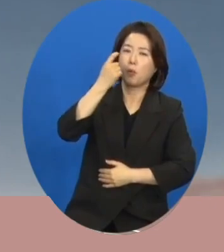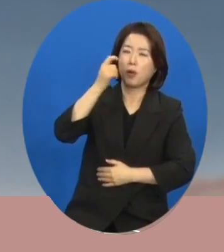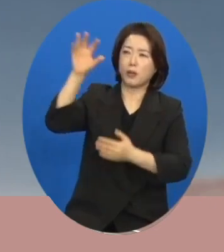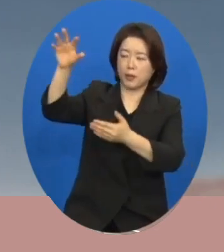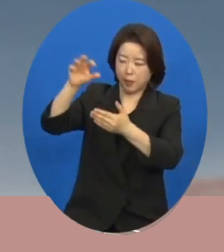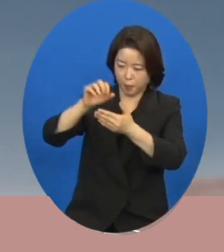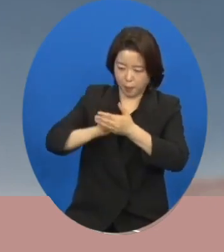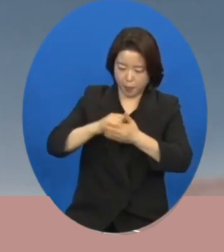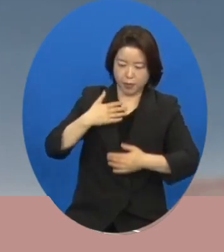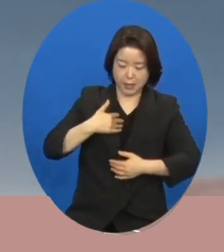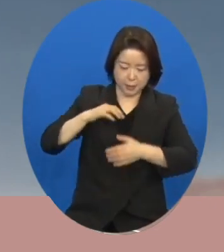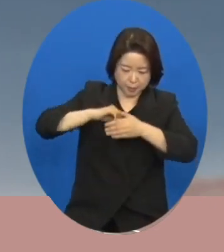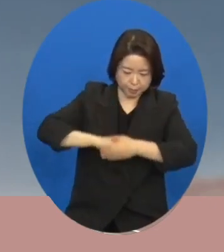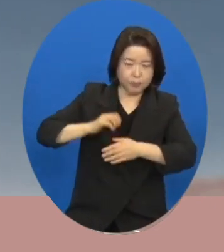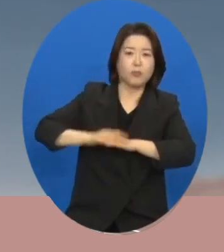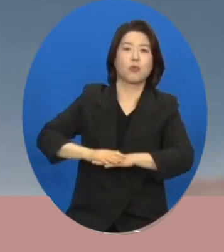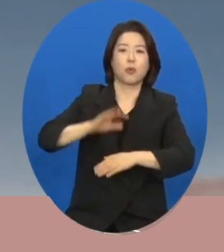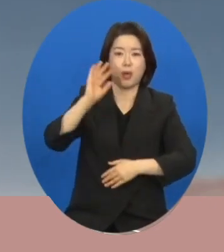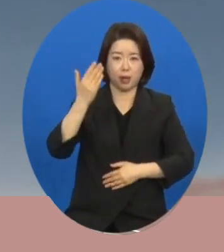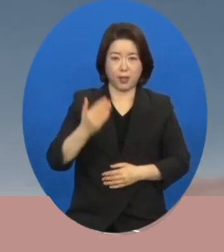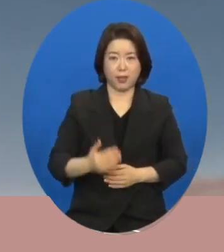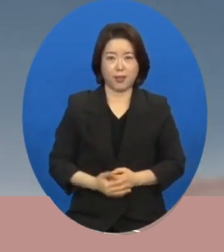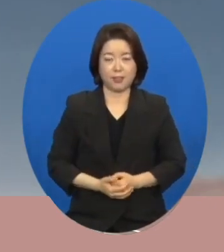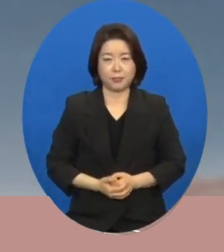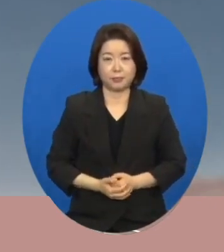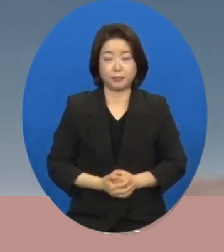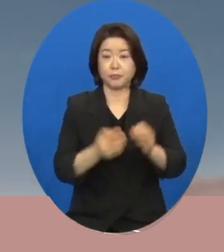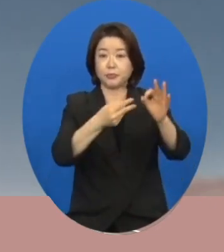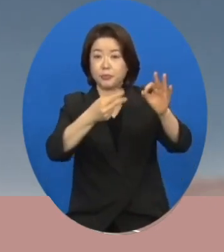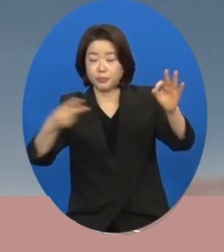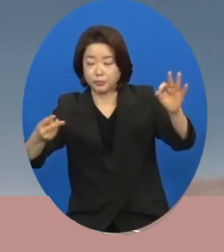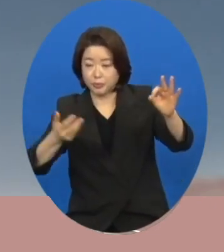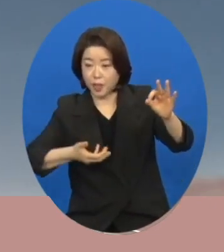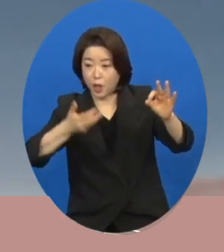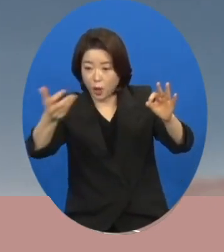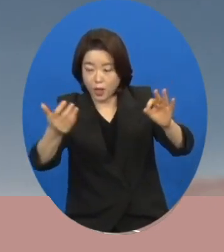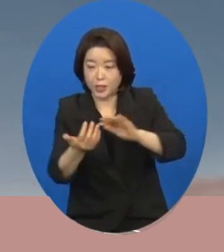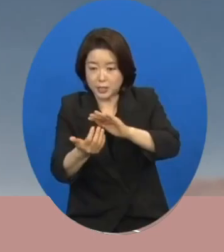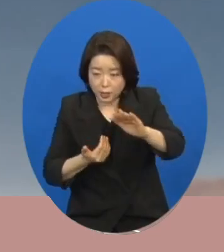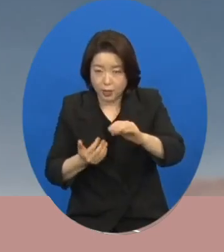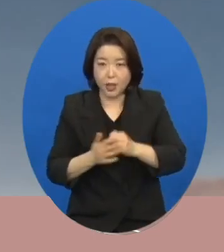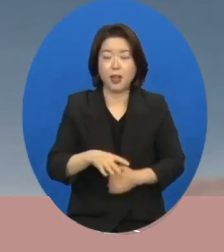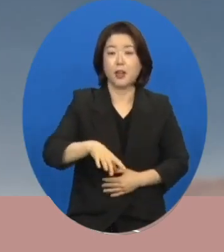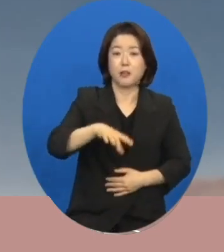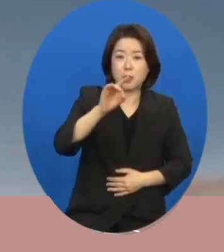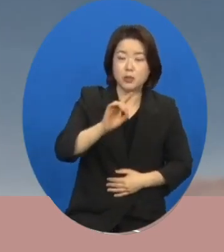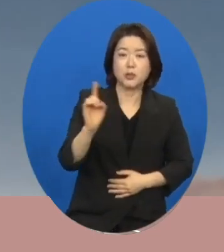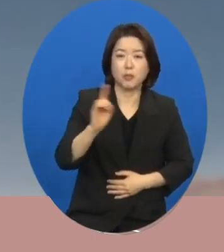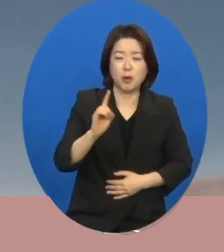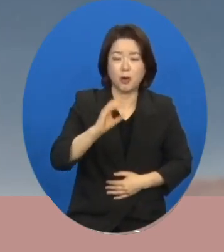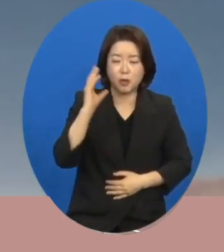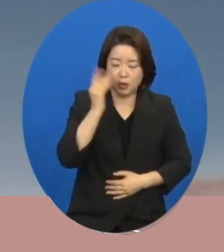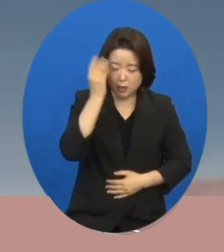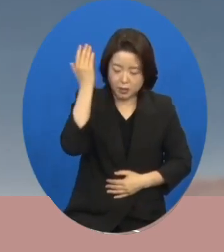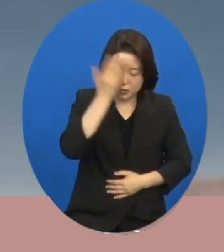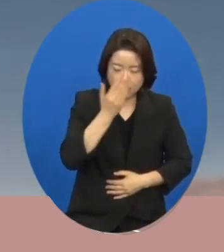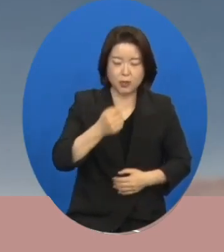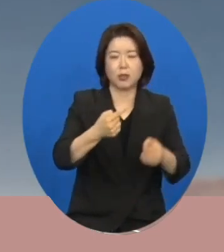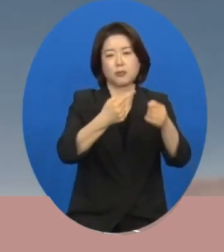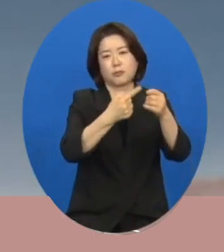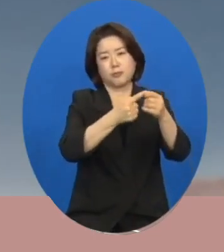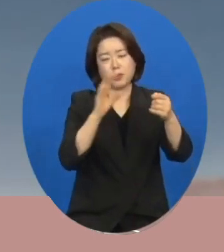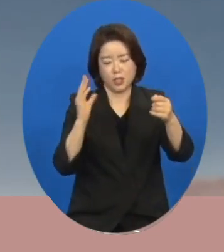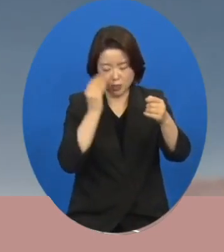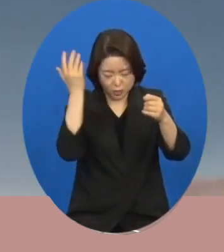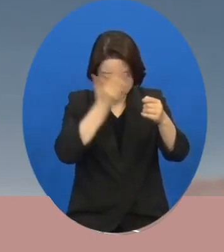여러분 기억하십시오 요단강을 건너려면 먼저는 뭐라고요 성결이에요 성결 선교